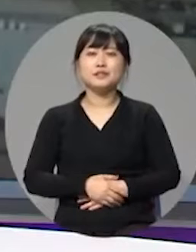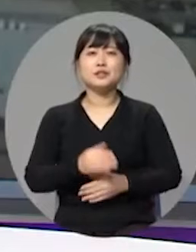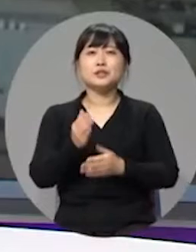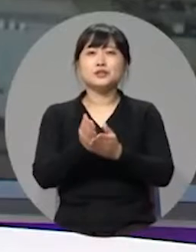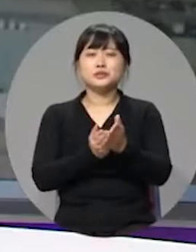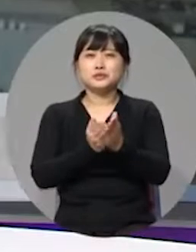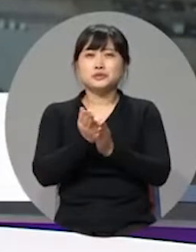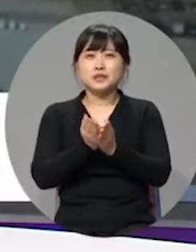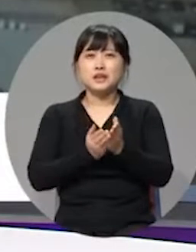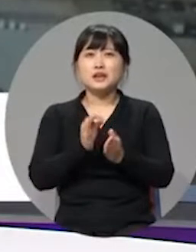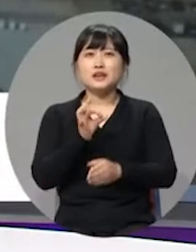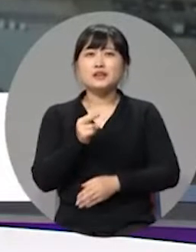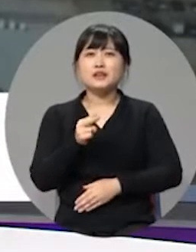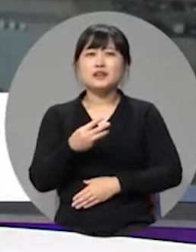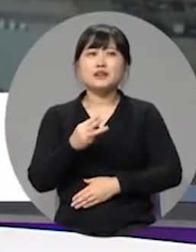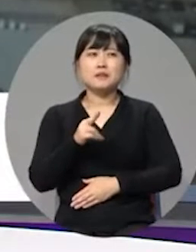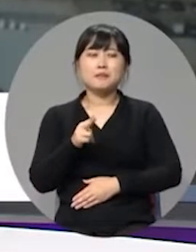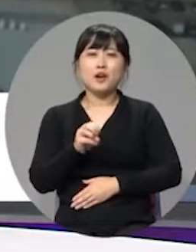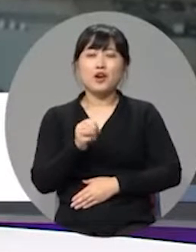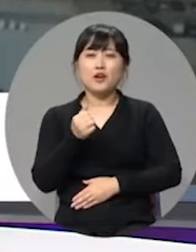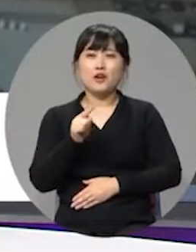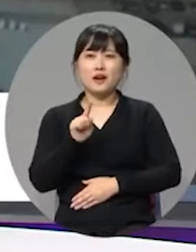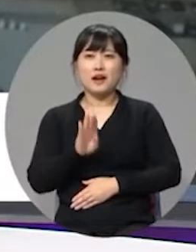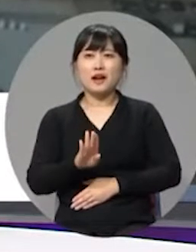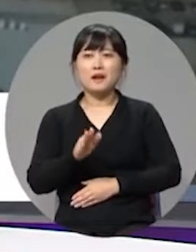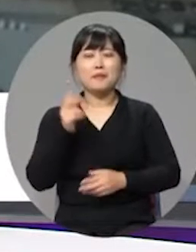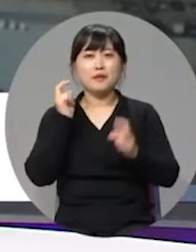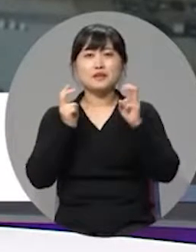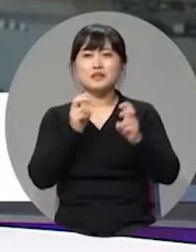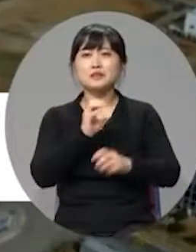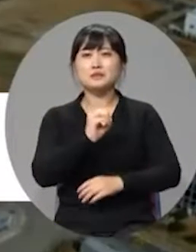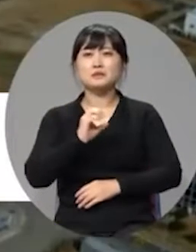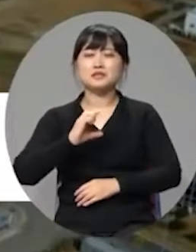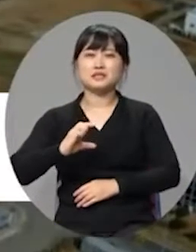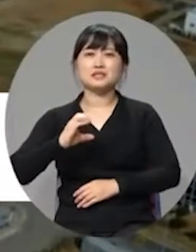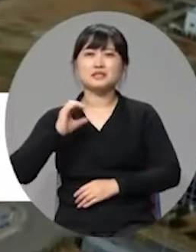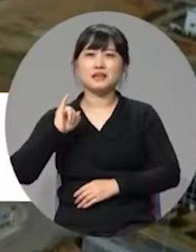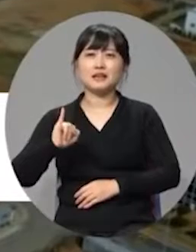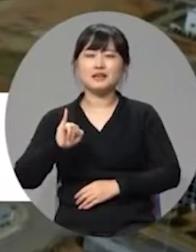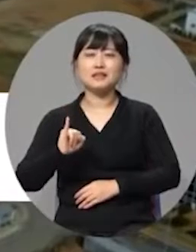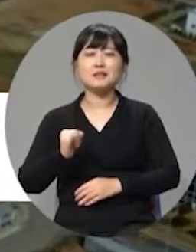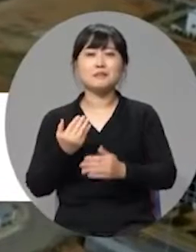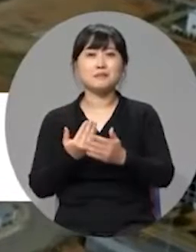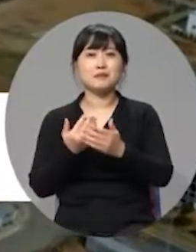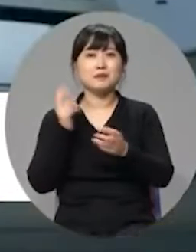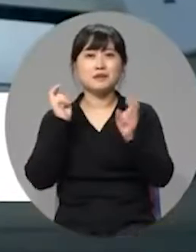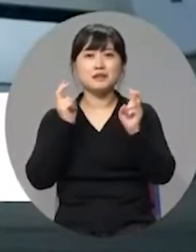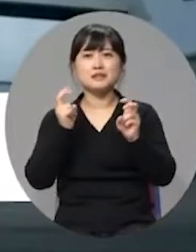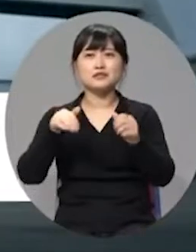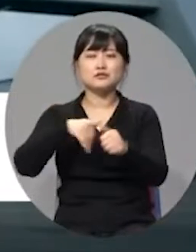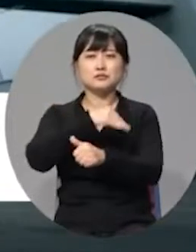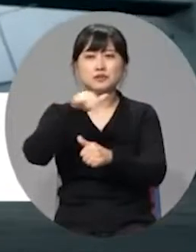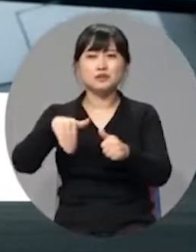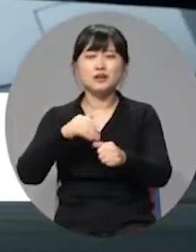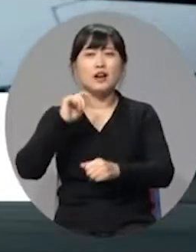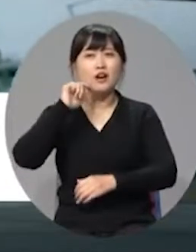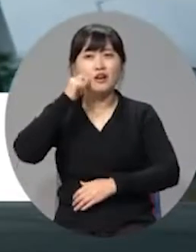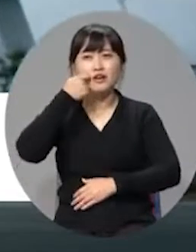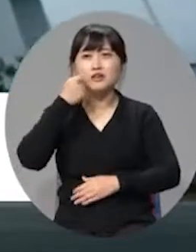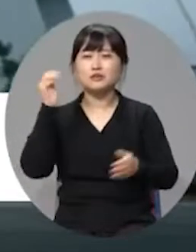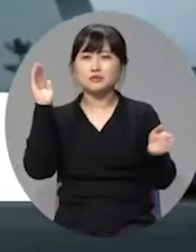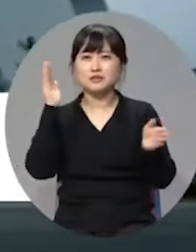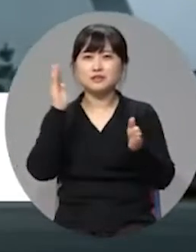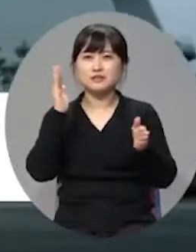군산의 열병 와 8전 회사인 옷이 is 이는 소룡동 된 발전소 주변에 충 편의 어려운 대학생과 중